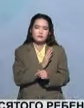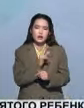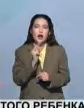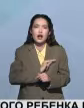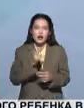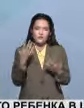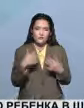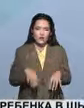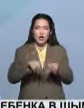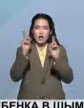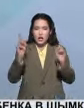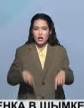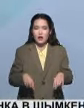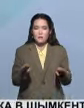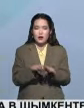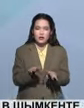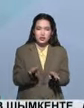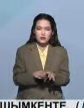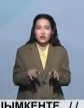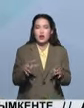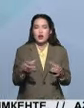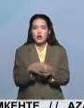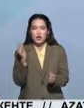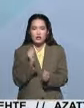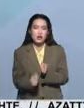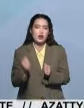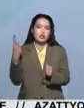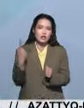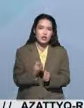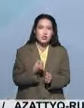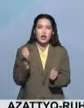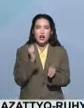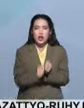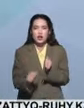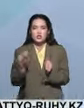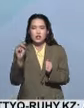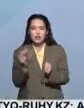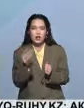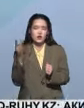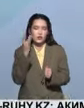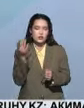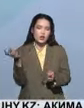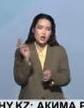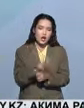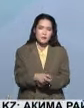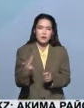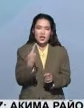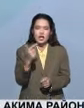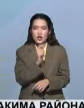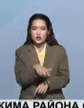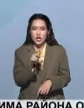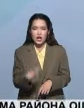отработанные. В рамках кухухтокумек у нас каждую неделю, каждый четверг приходят граждане